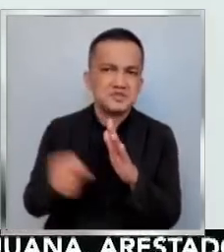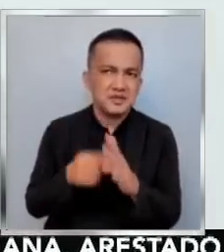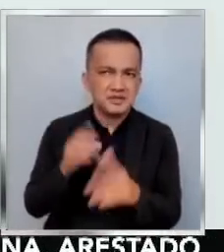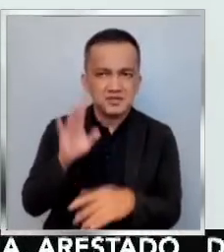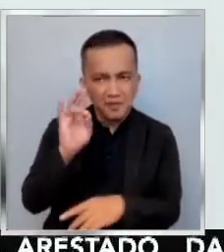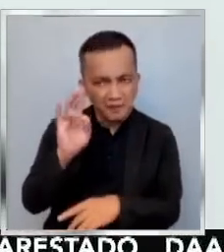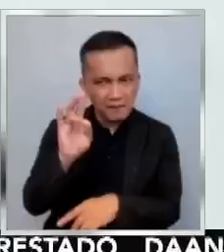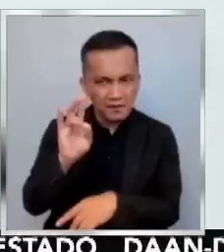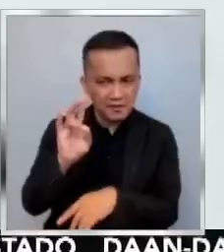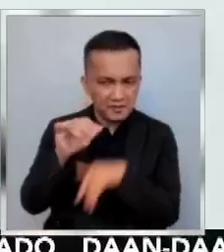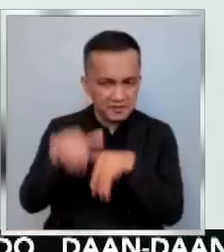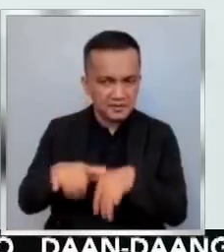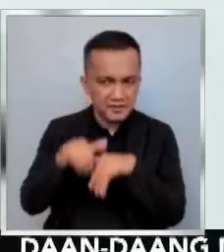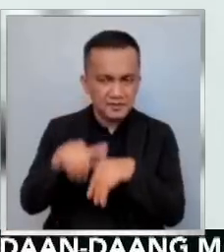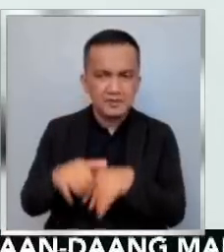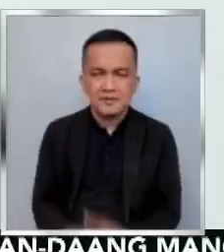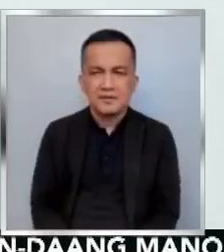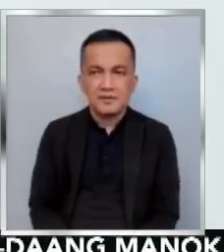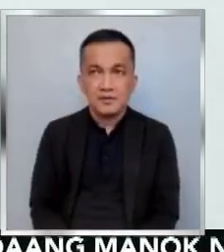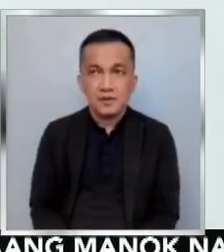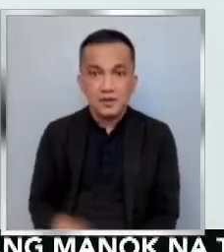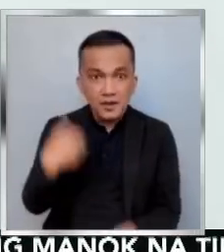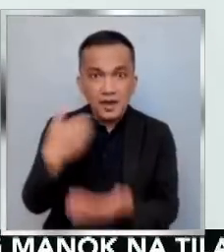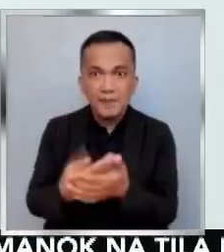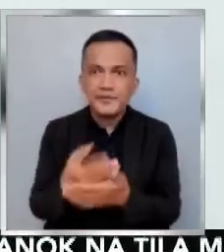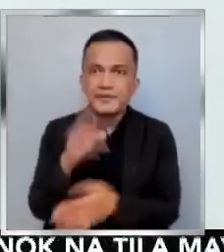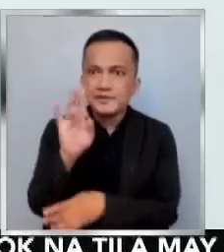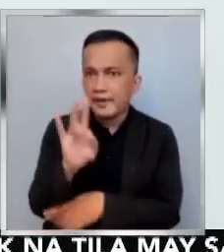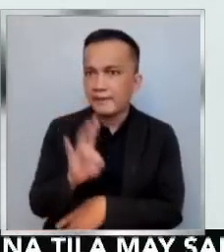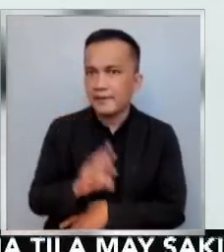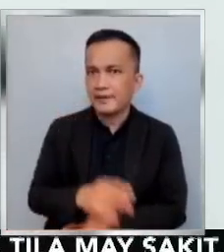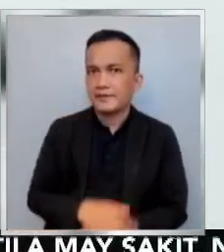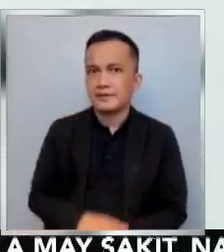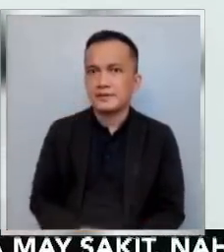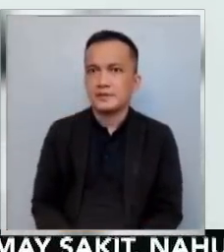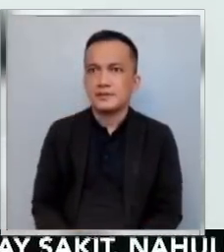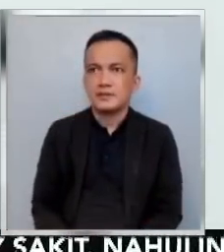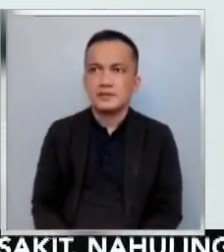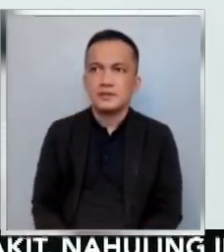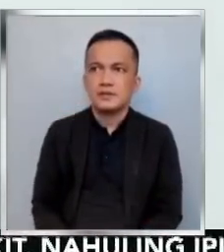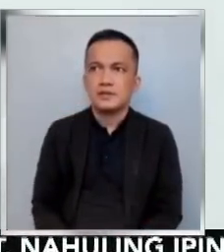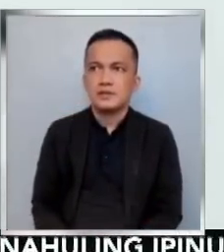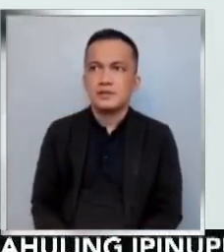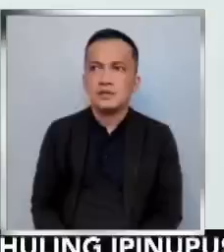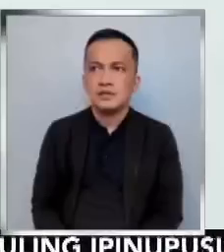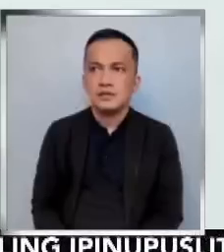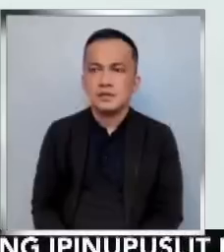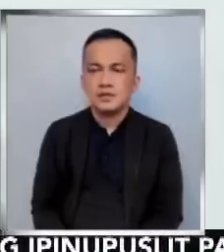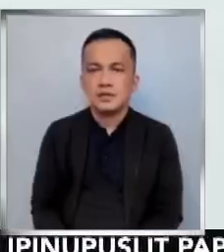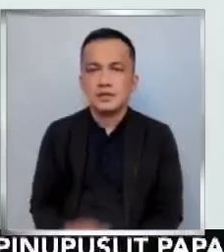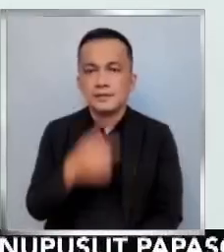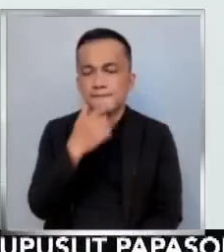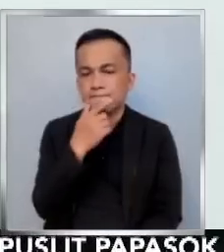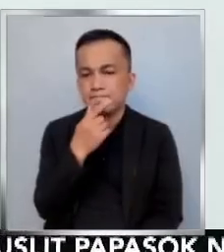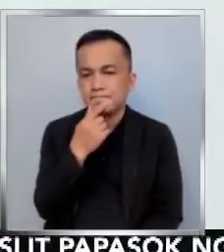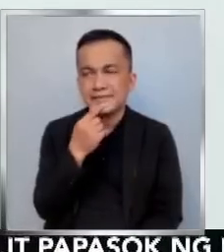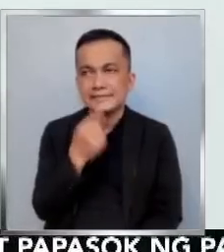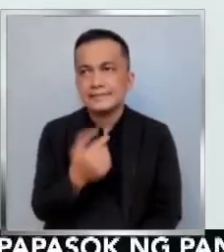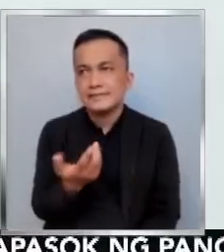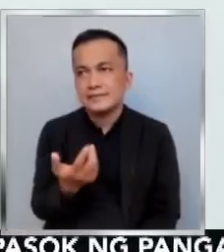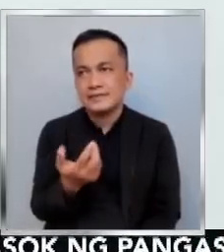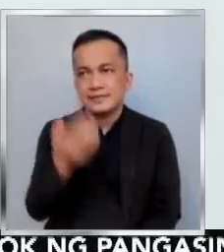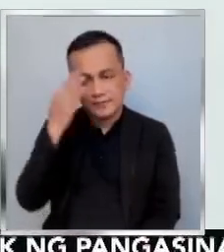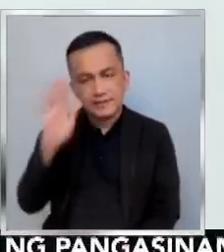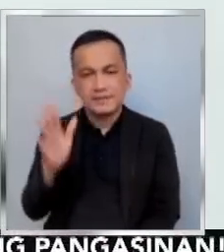eh. Oh. Inaabot po kami ng 7 pagka ano, ng kwan. Bakit? Hindi ko rin alam.